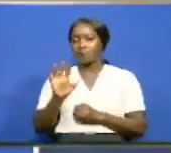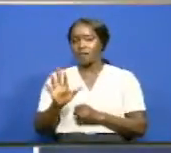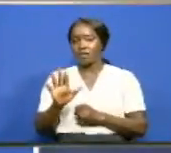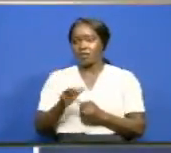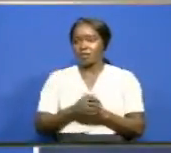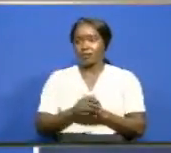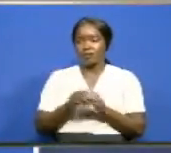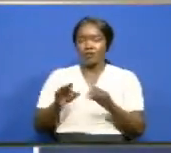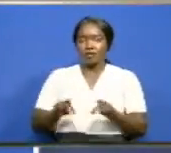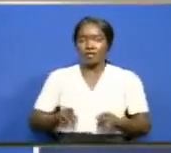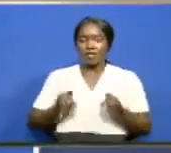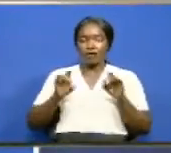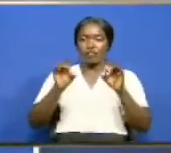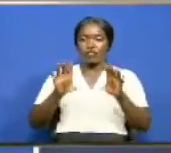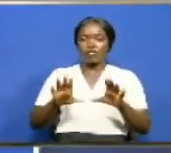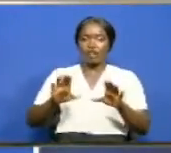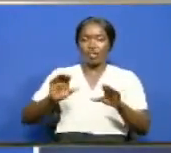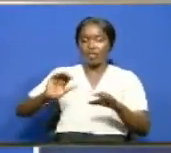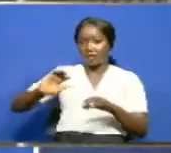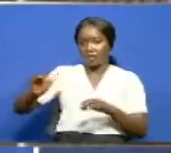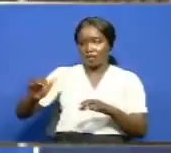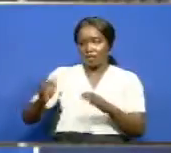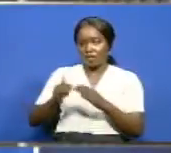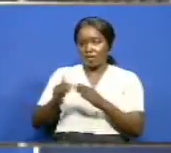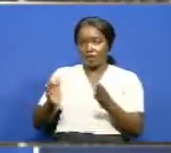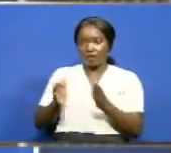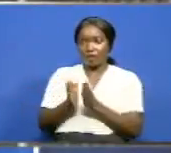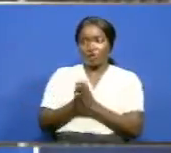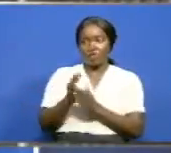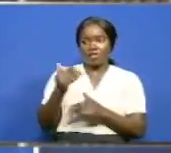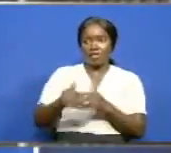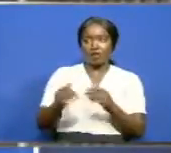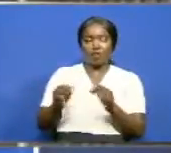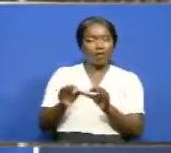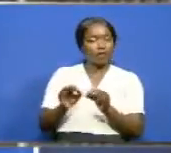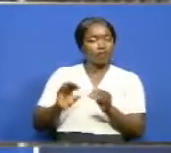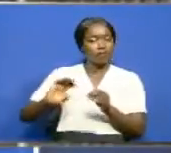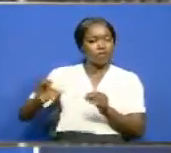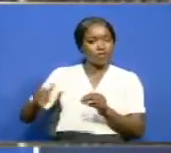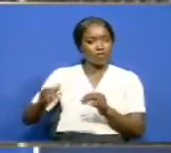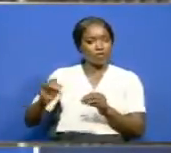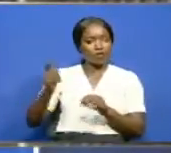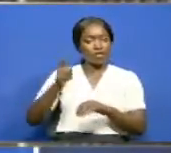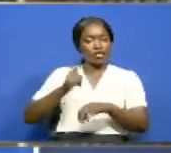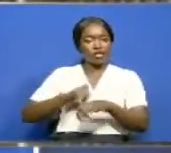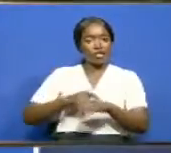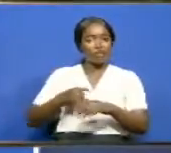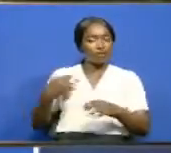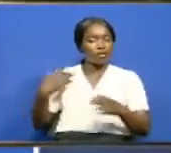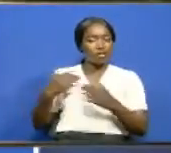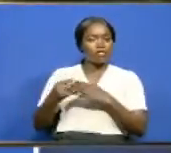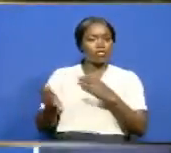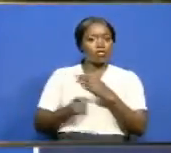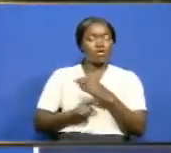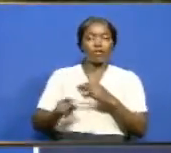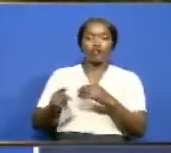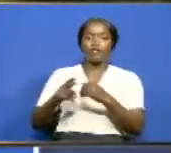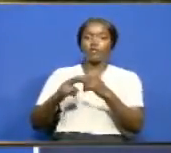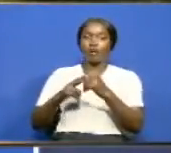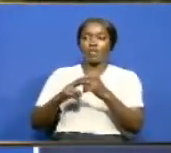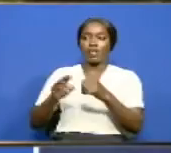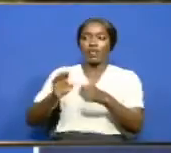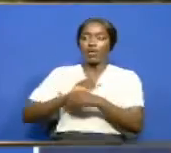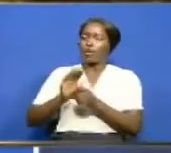Australia la New South Wales litafungua mpaka wake na jimbo jirani la Victoria kwa mara ya kwanza tangu mwezi Julai baada ya visa vya corona